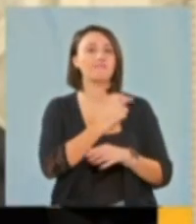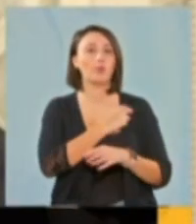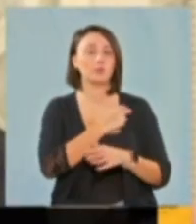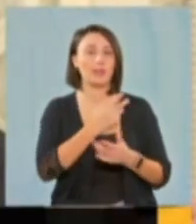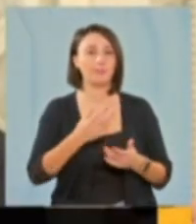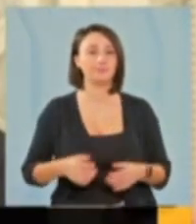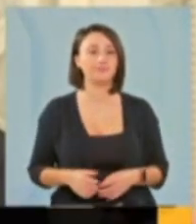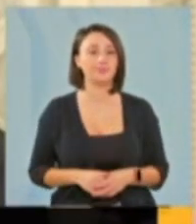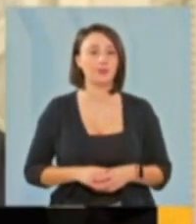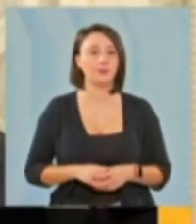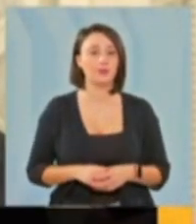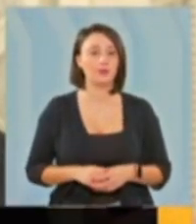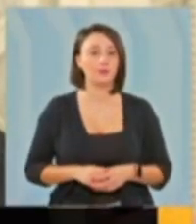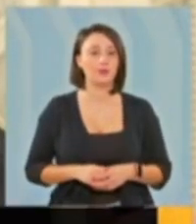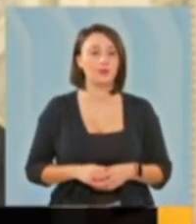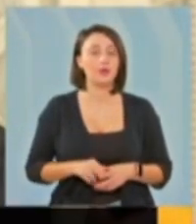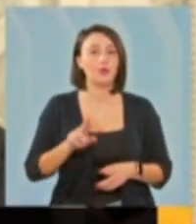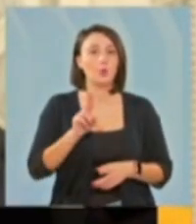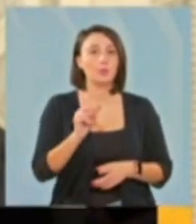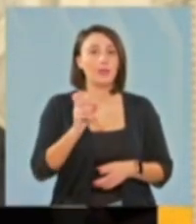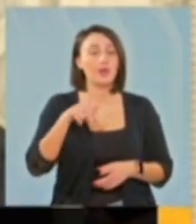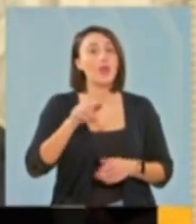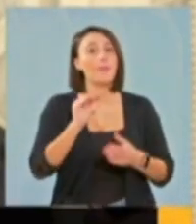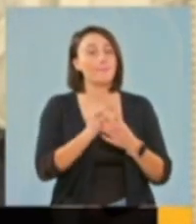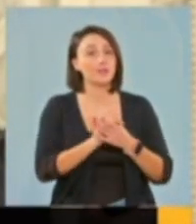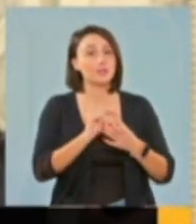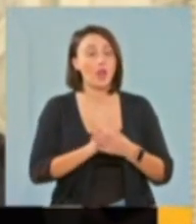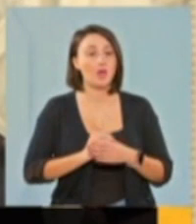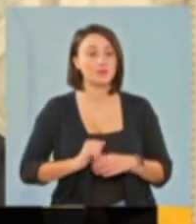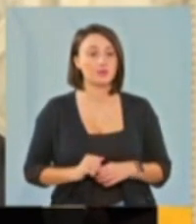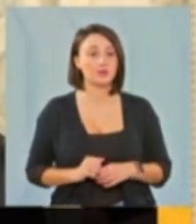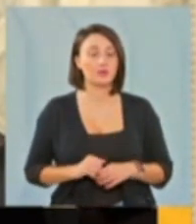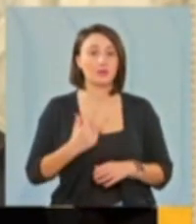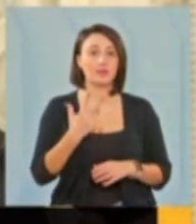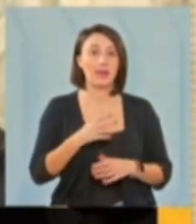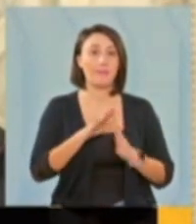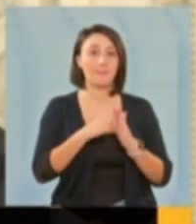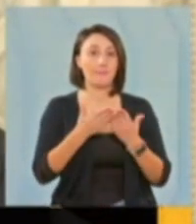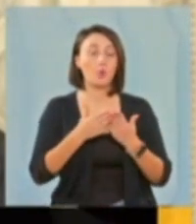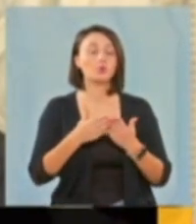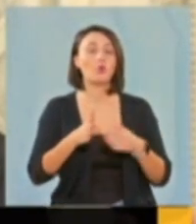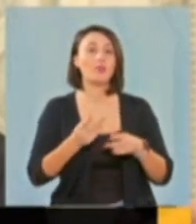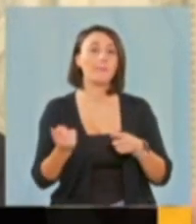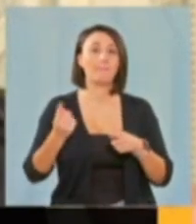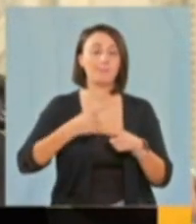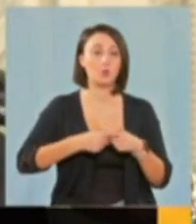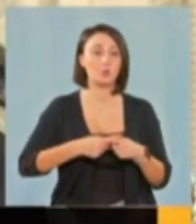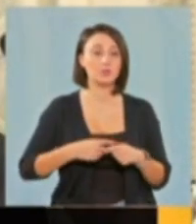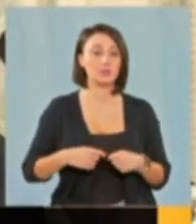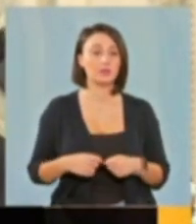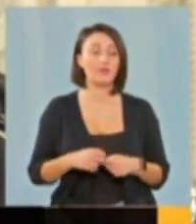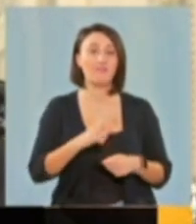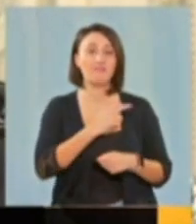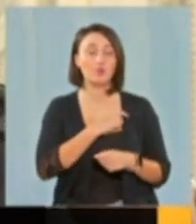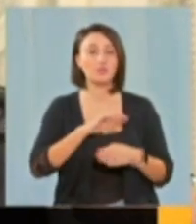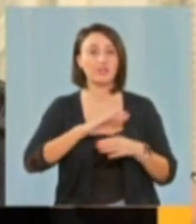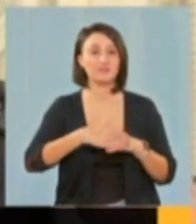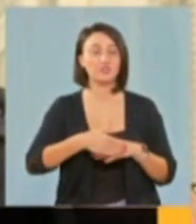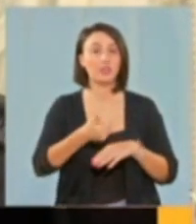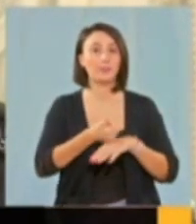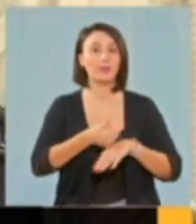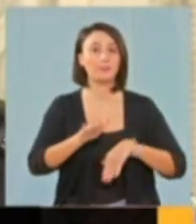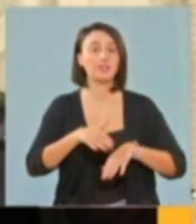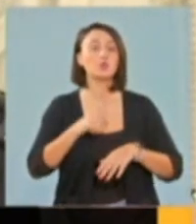Uniunea democrată maghiară din România păstrează trei portofoliu plus funcția de viceprimar